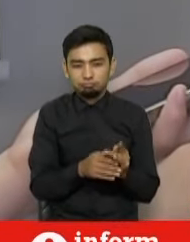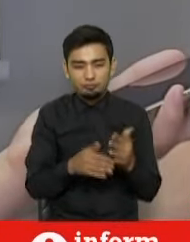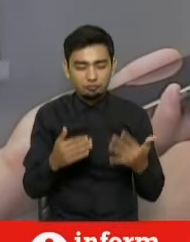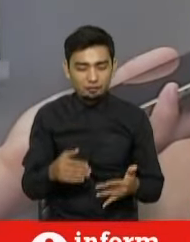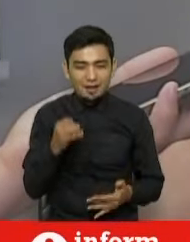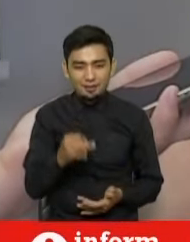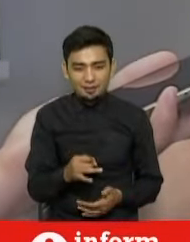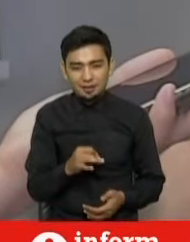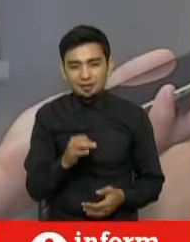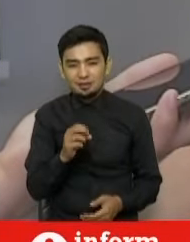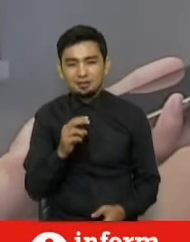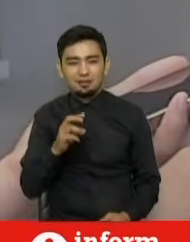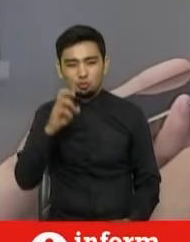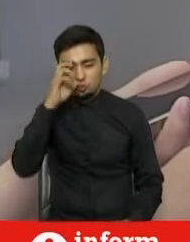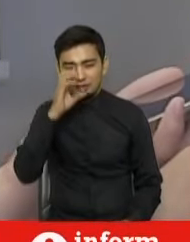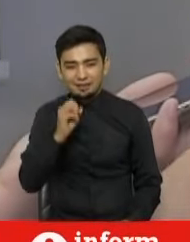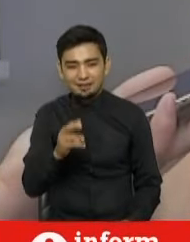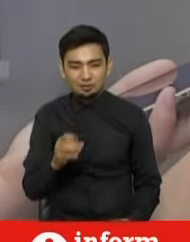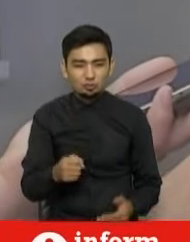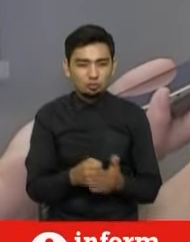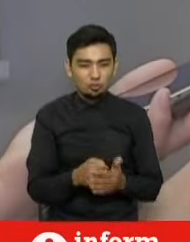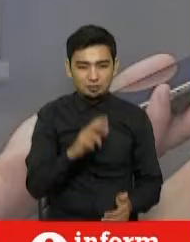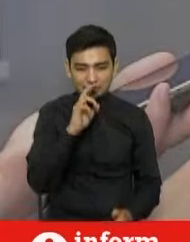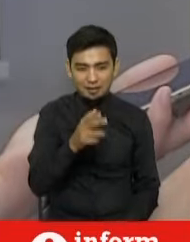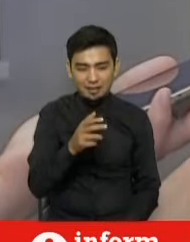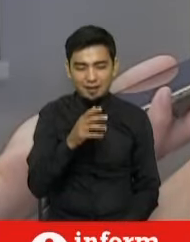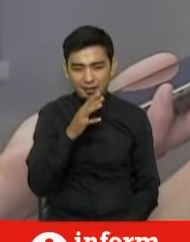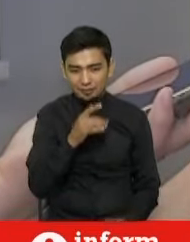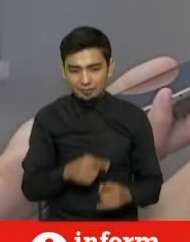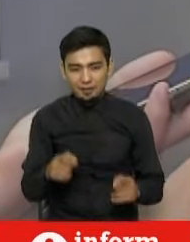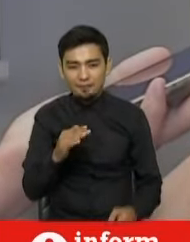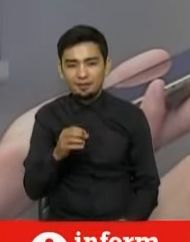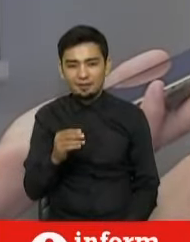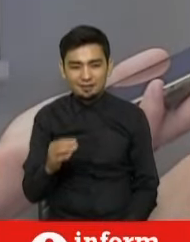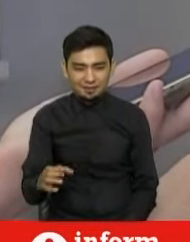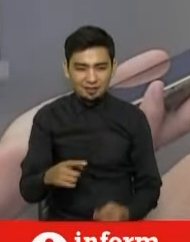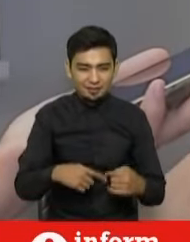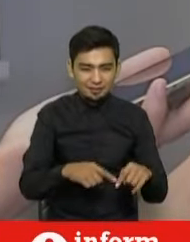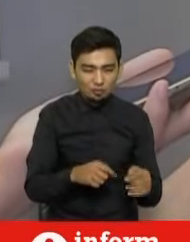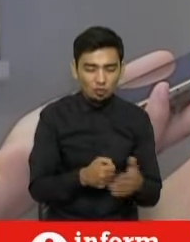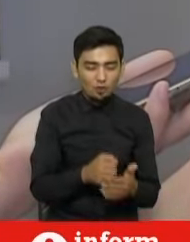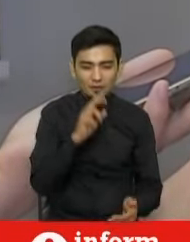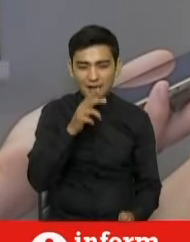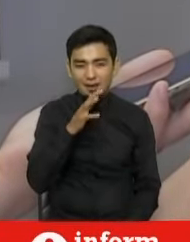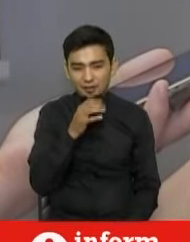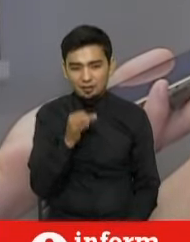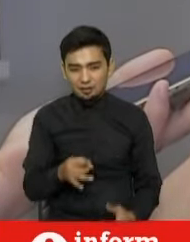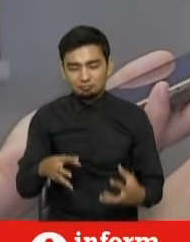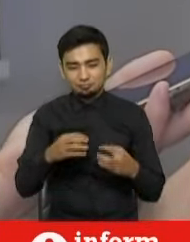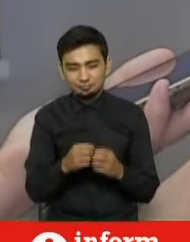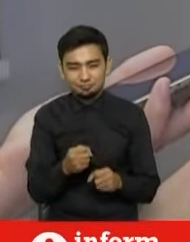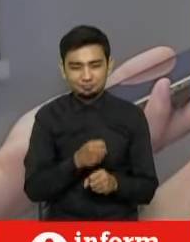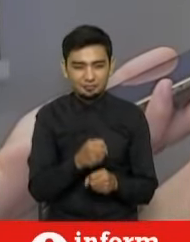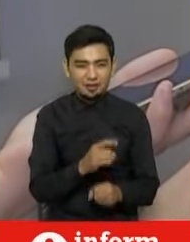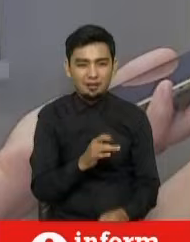облигации квазигосударственного сектора до 3 лет и облигации международных финансовых организаций до 3 лет, а также операции обратного репо.